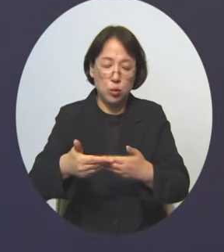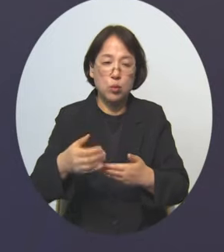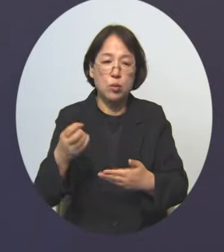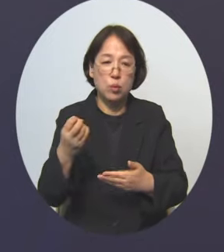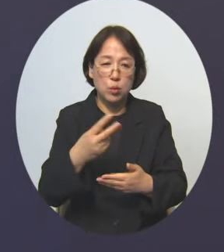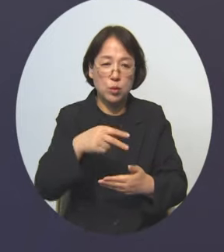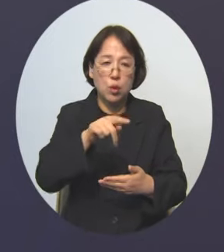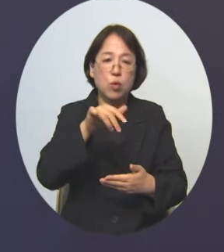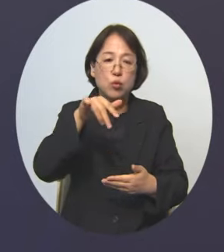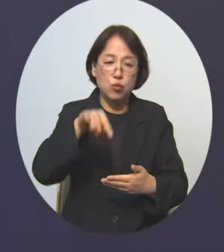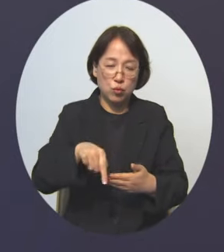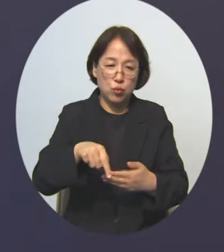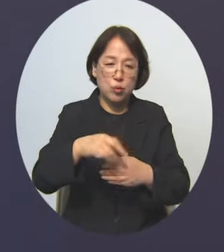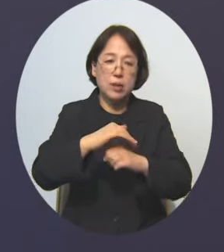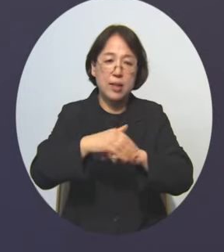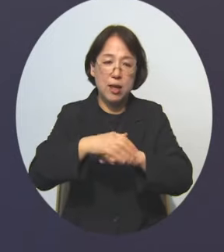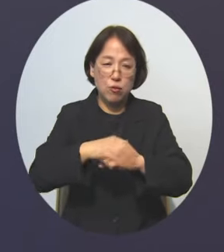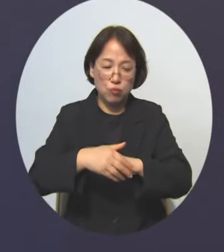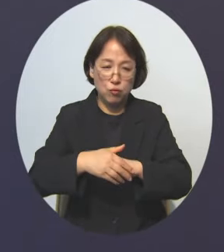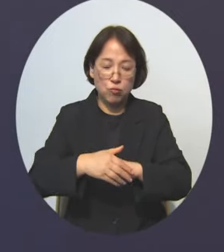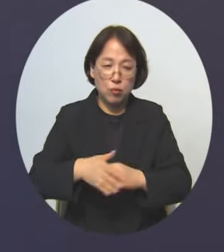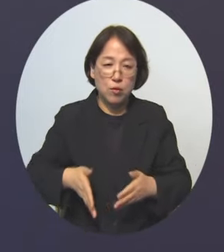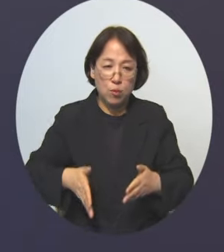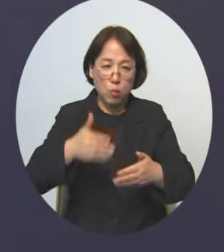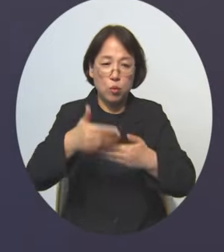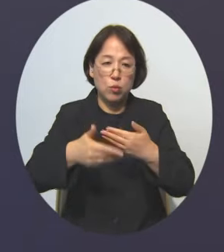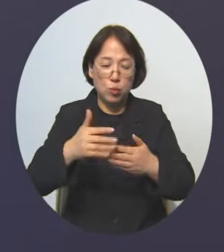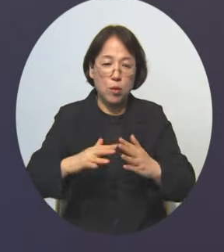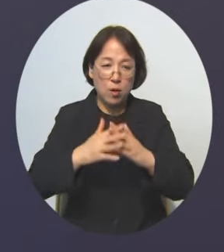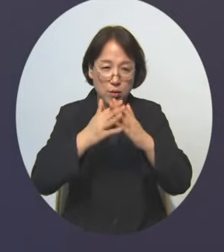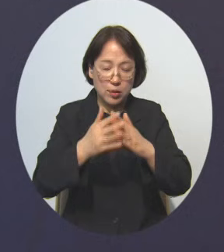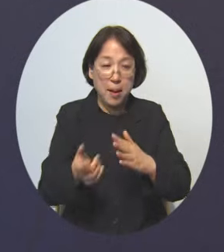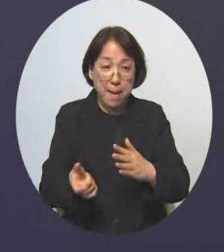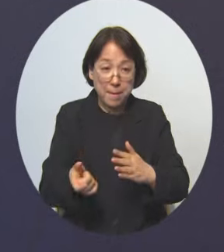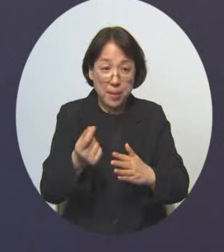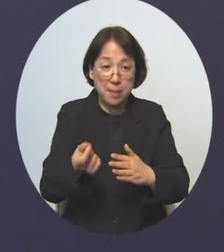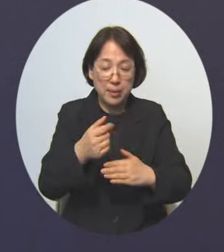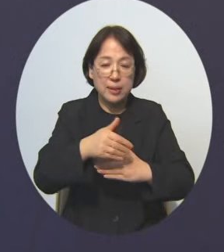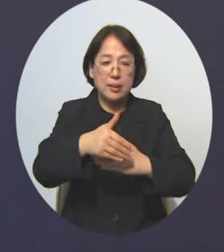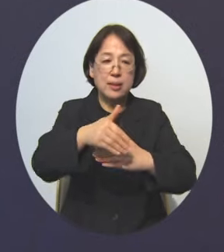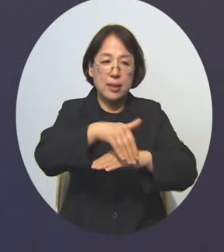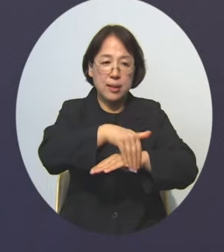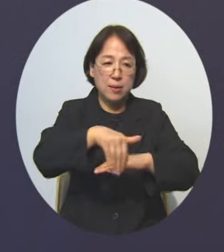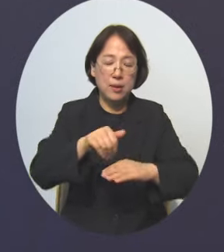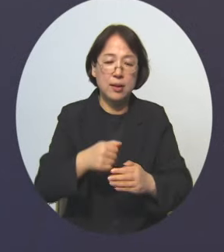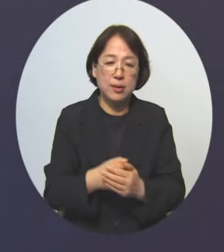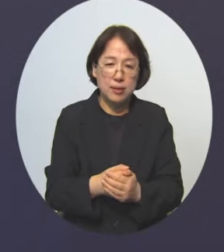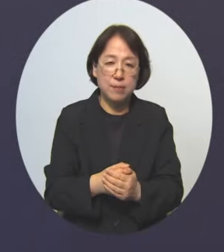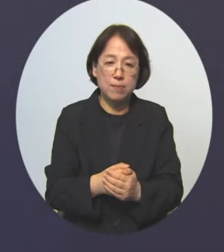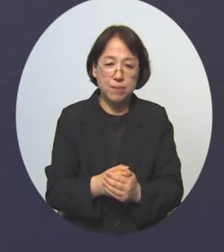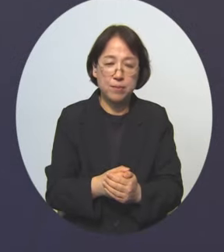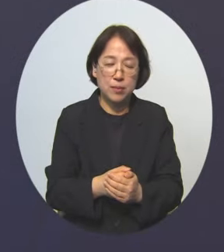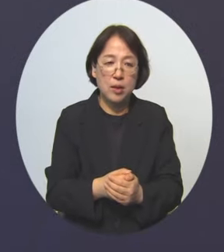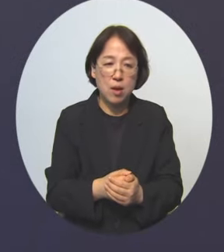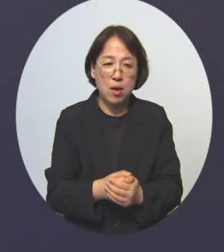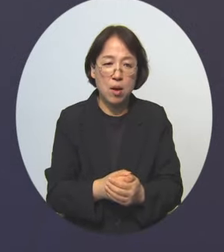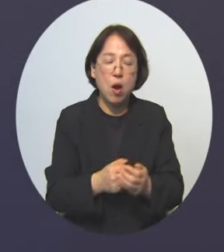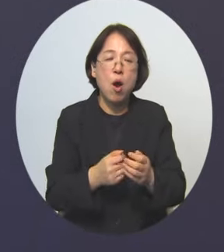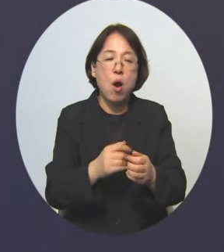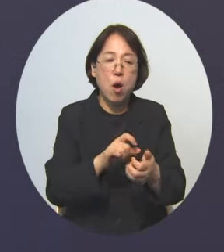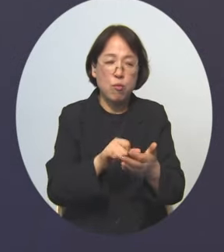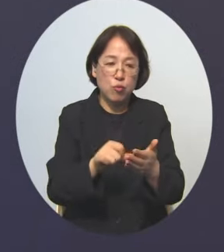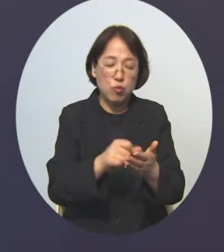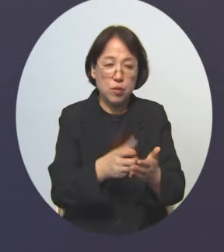건설에도 속도를 낼 것이라고 밝혔습니다. 이 도로가 개통되면 포항과 영일만 신항만의 물류 수송이 더욱 원활해질